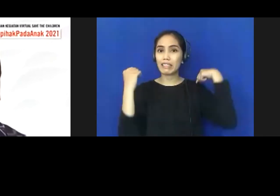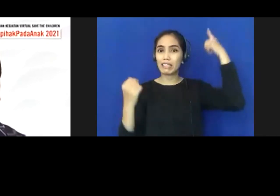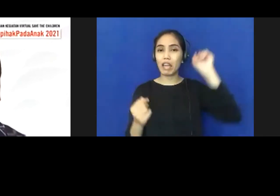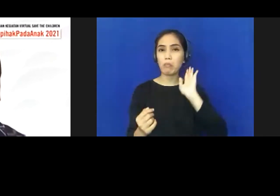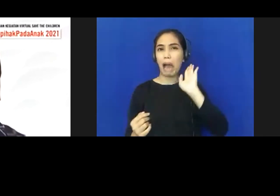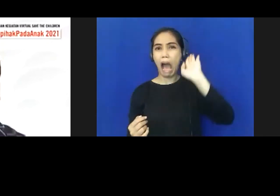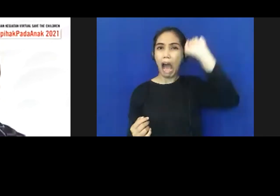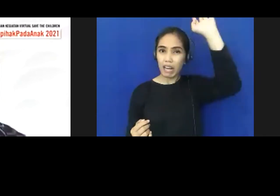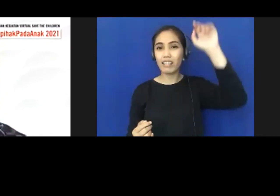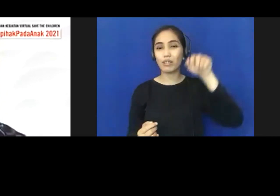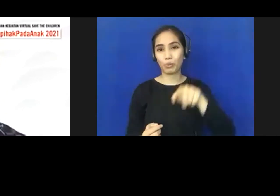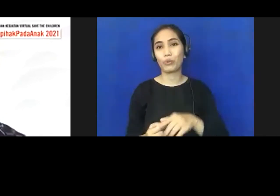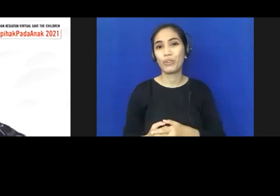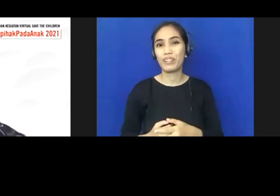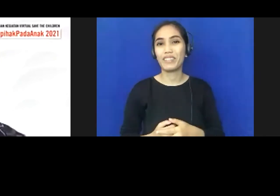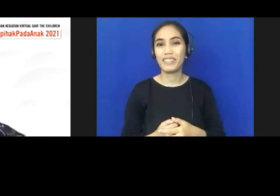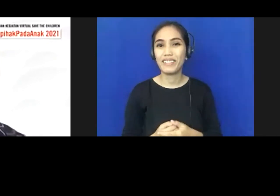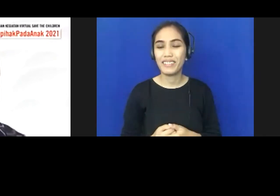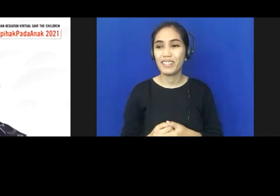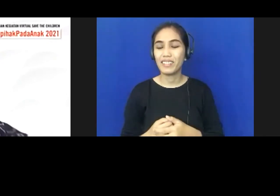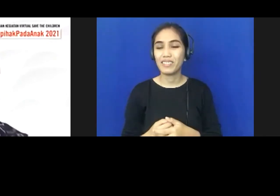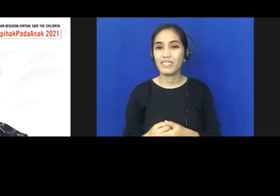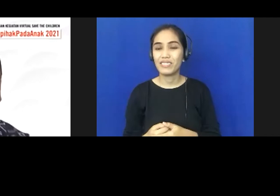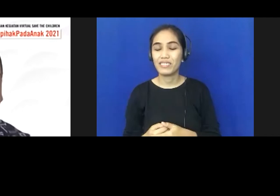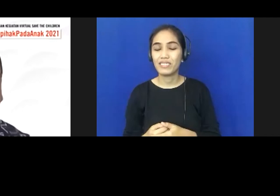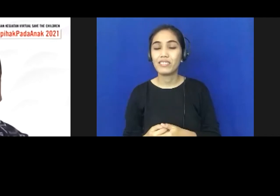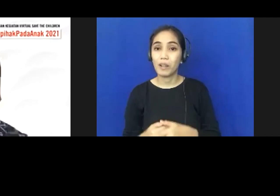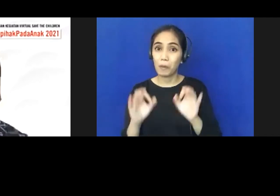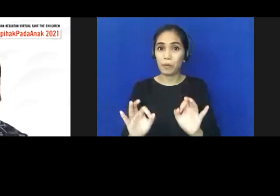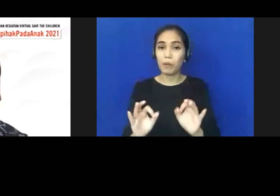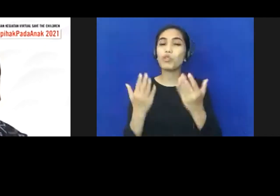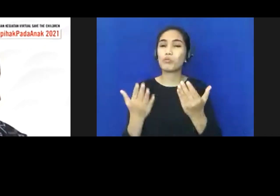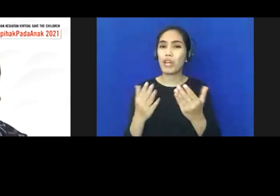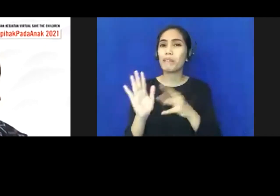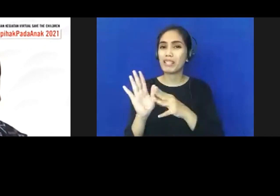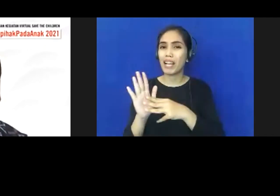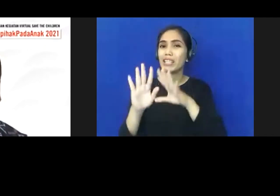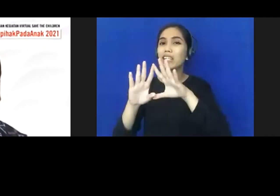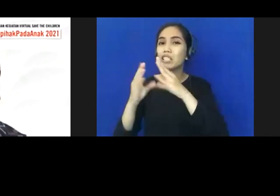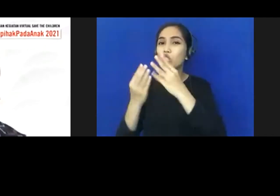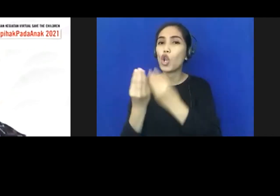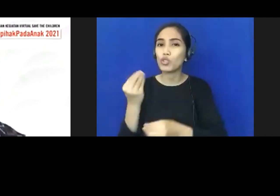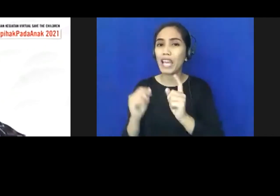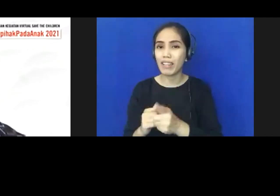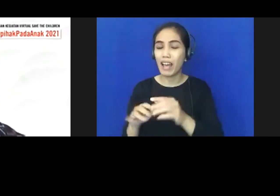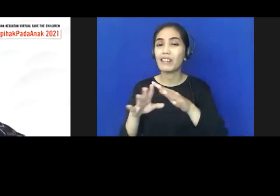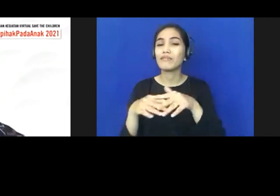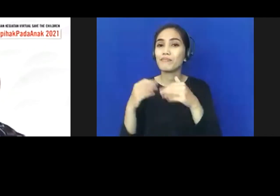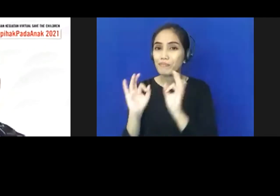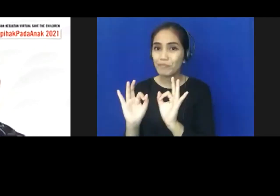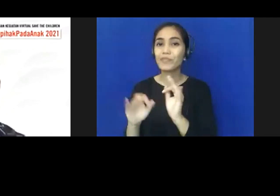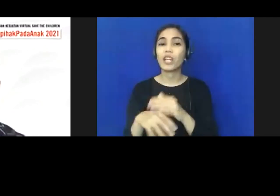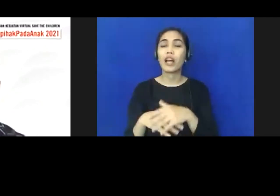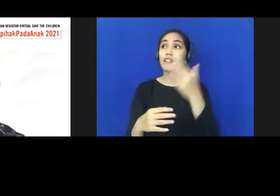semuanya nanti bisa diatasi seperti itu ya. Oke, tadi terkait penjelasan Ibu, saya